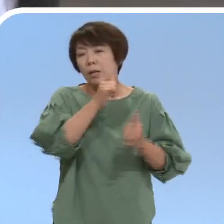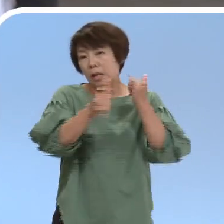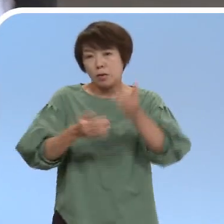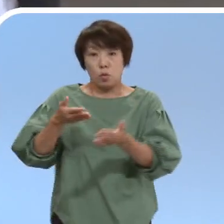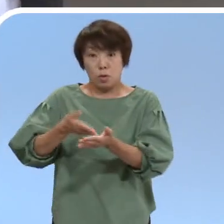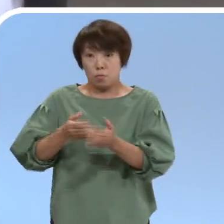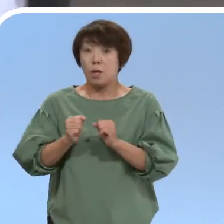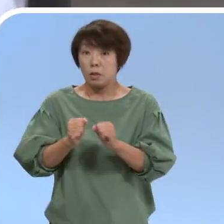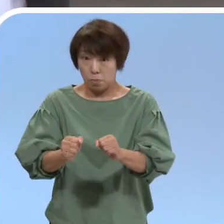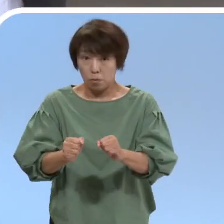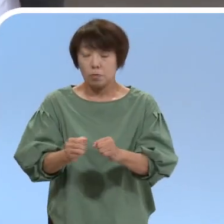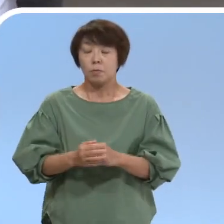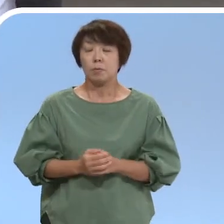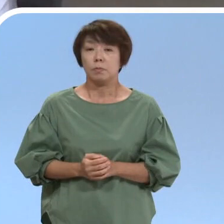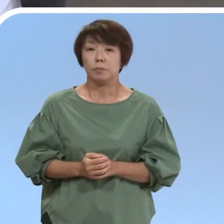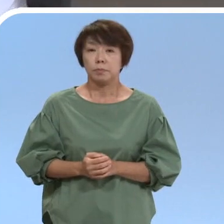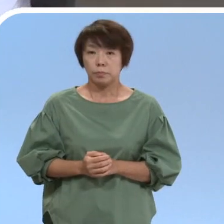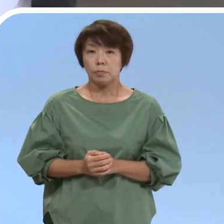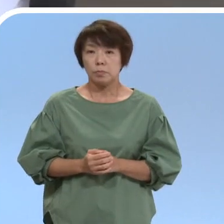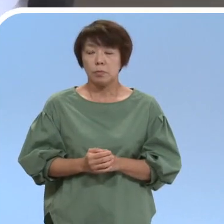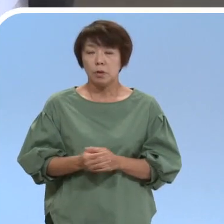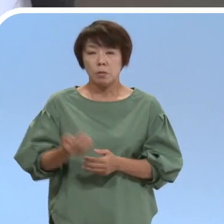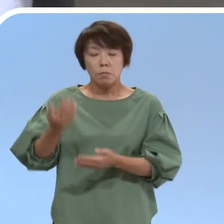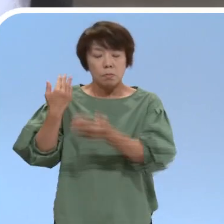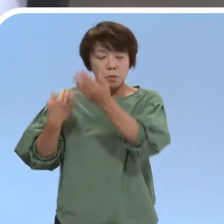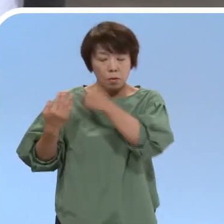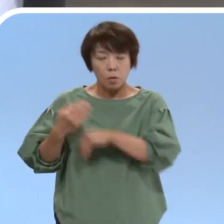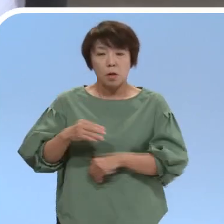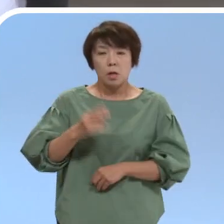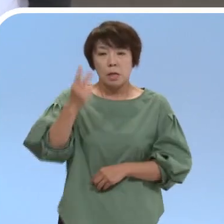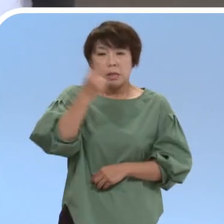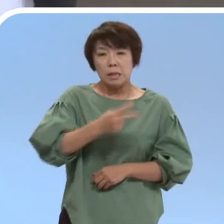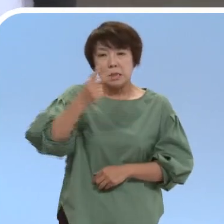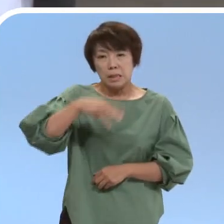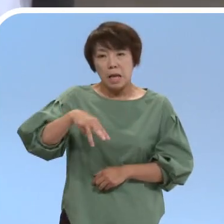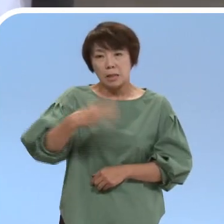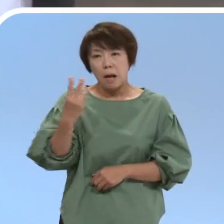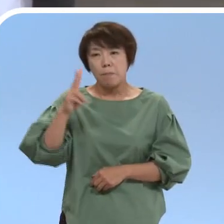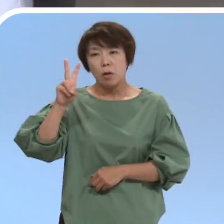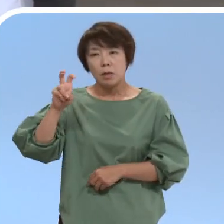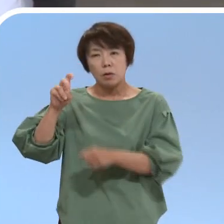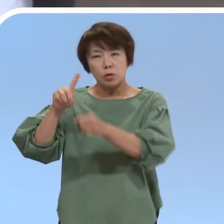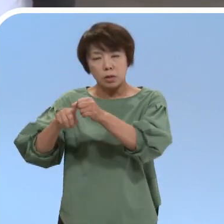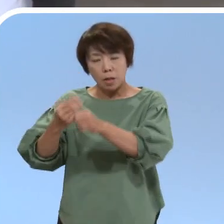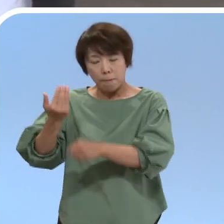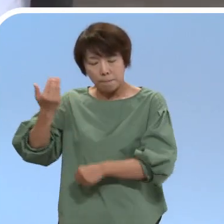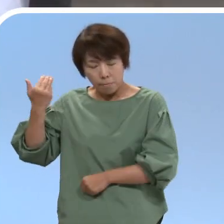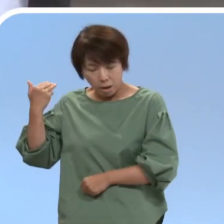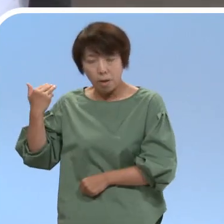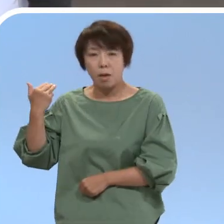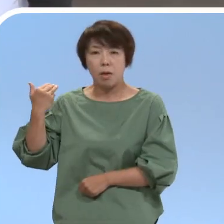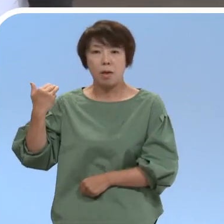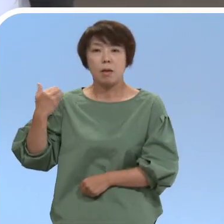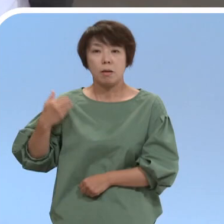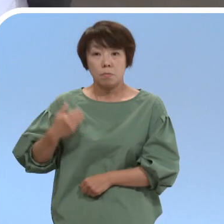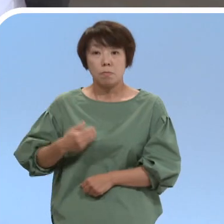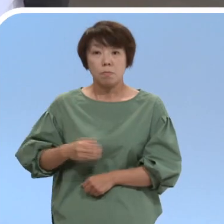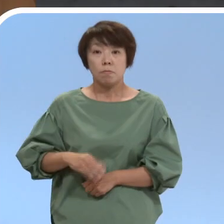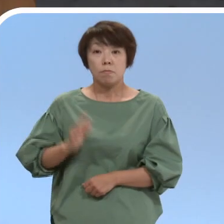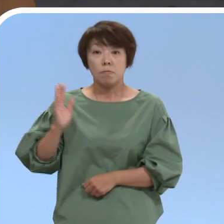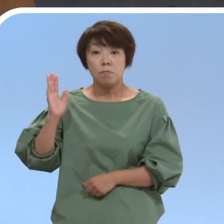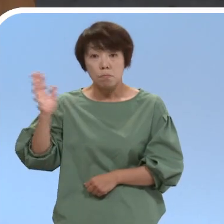。 これはですね、時代として紀元前300年、約